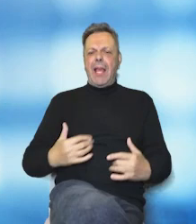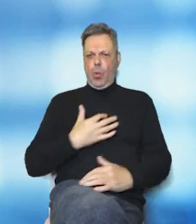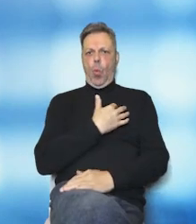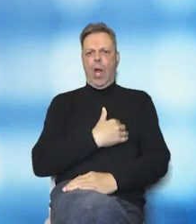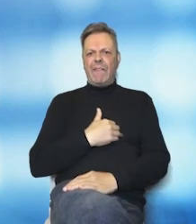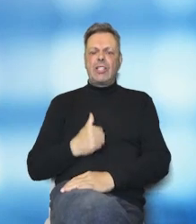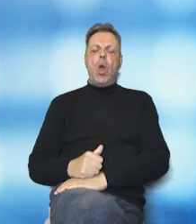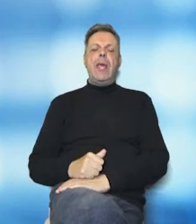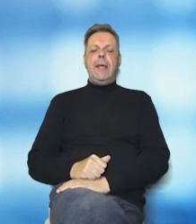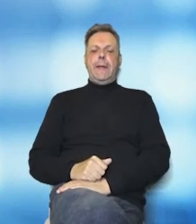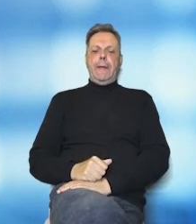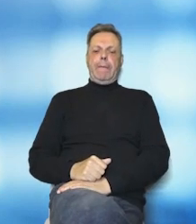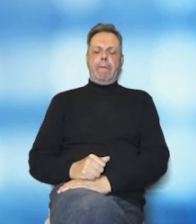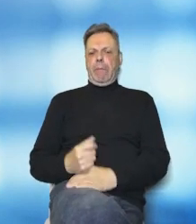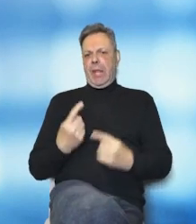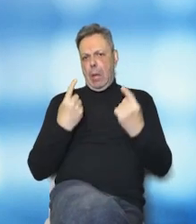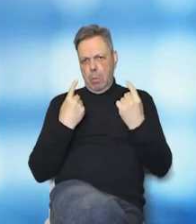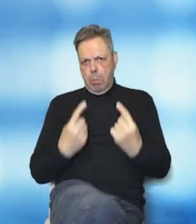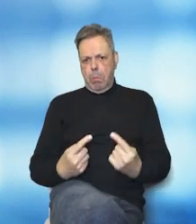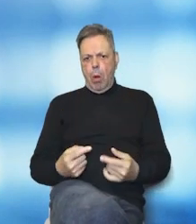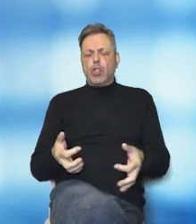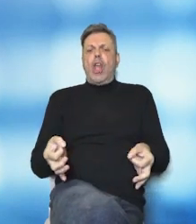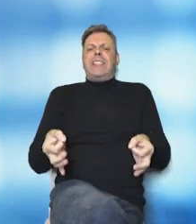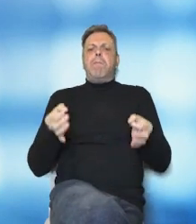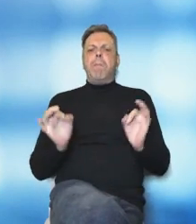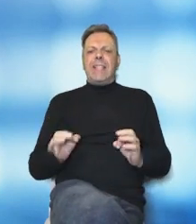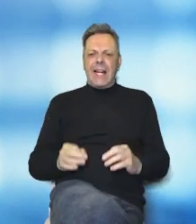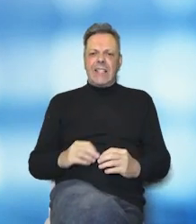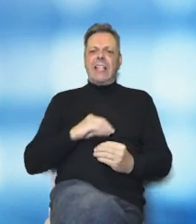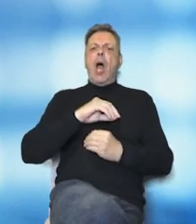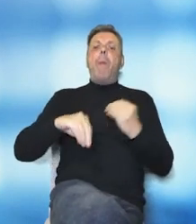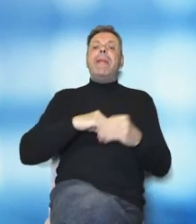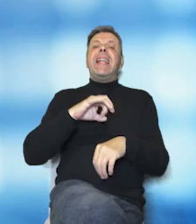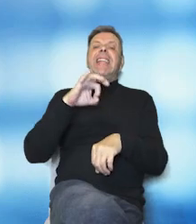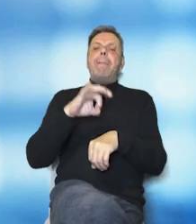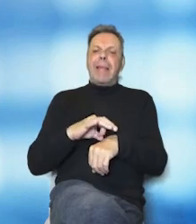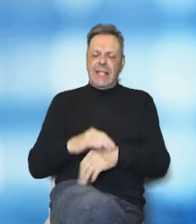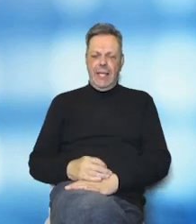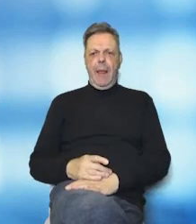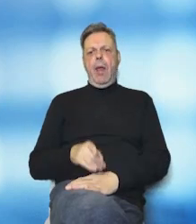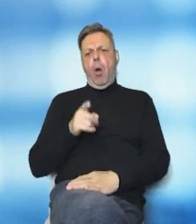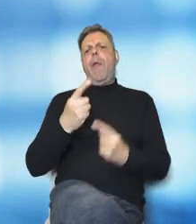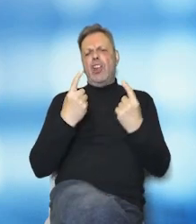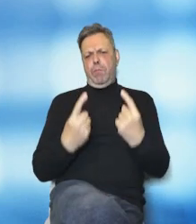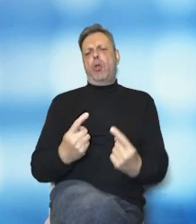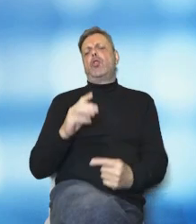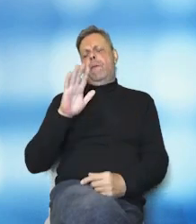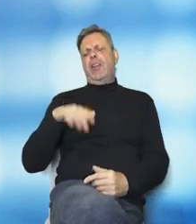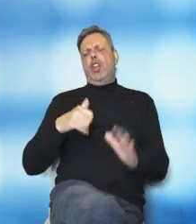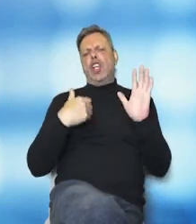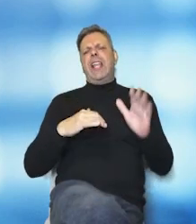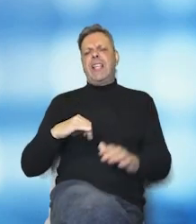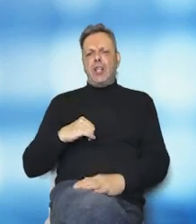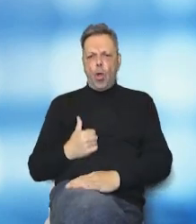Hrvatskoj postoji specijalizacija obiteljske medicine, ona postoji već 60 godina, ovdje